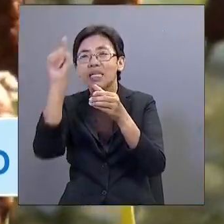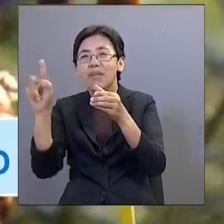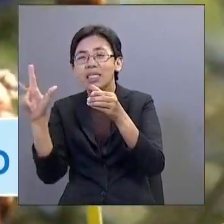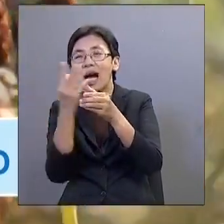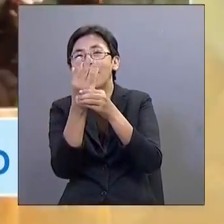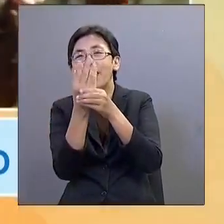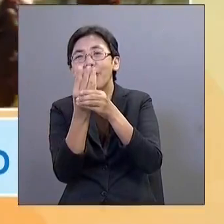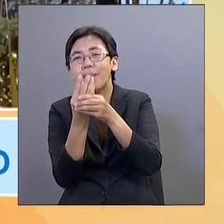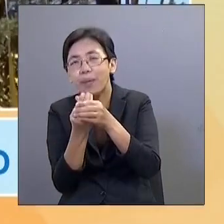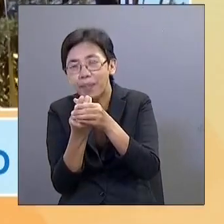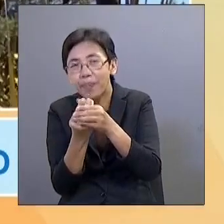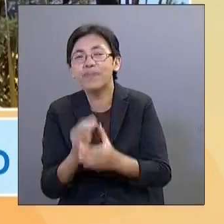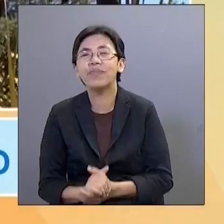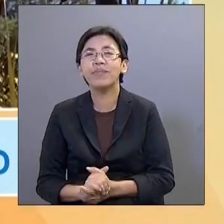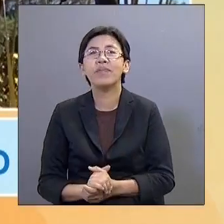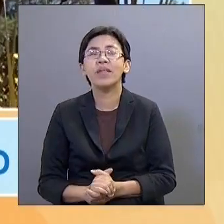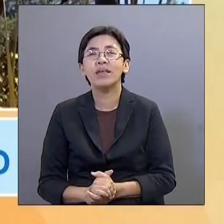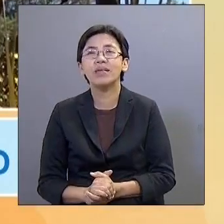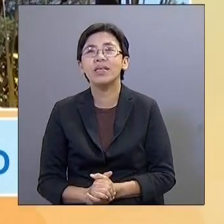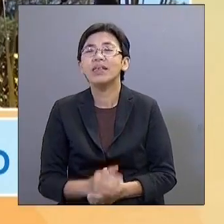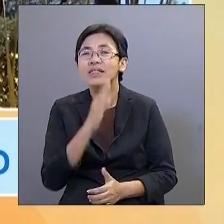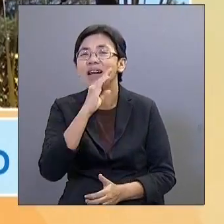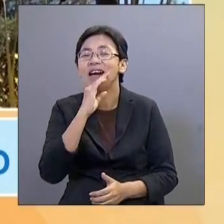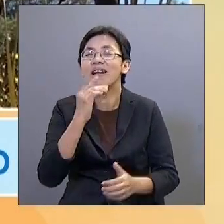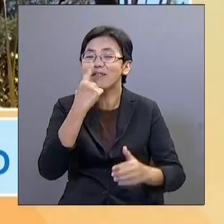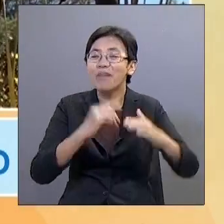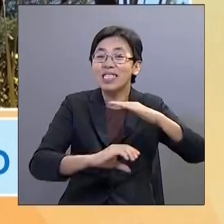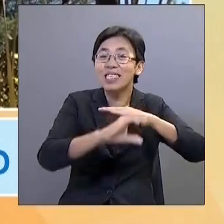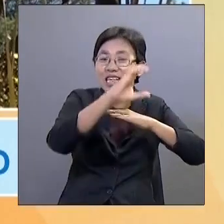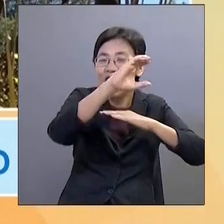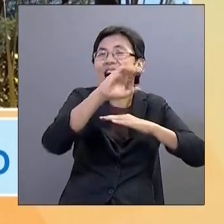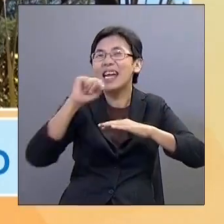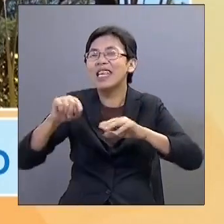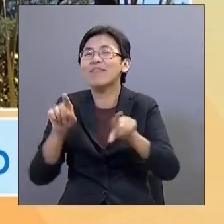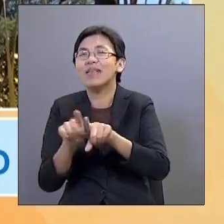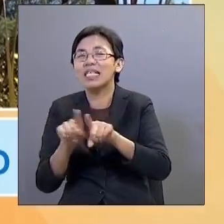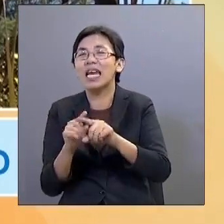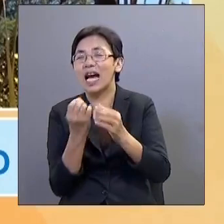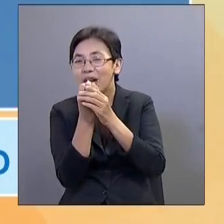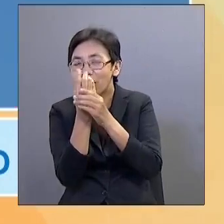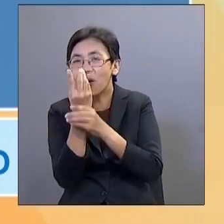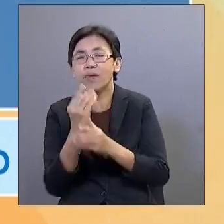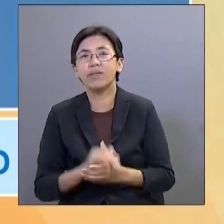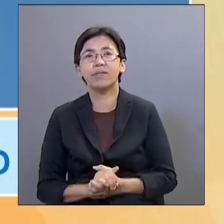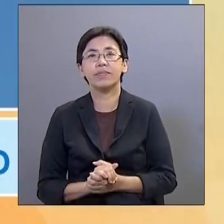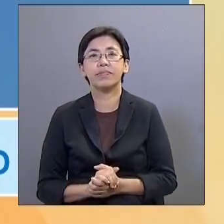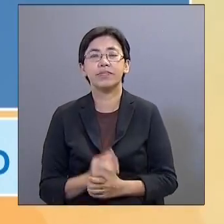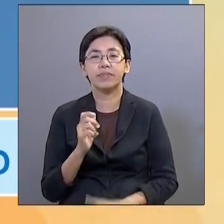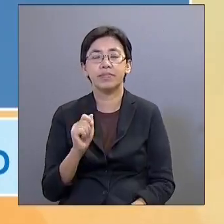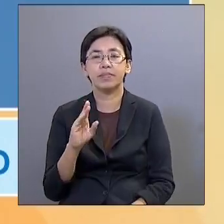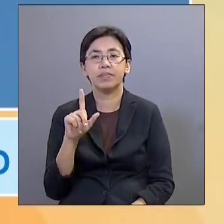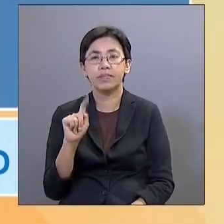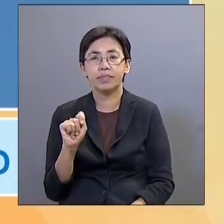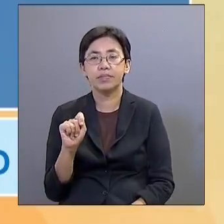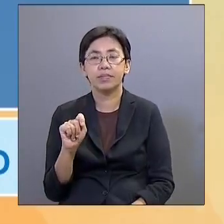านตะวันเขาก็จะต้องรับตะวันแบบ ช่วงที่ตะวันขึ้น ใช่ซึ่งที่นี่นะคะคุณผู้ชมก็คือที่นายกองค์การบริหารส่วนตำบลโนนพึ่